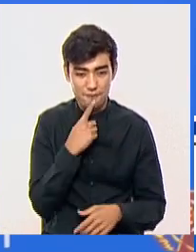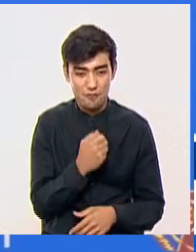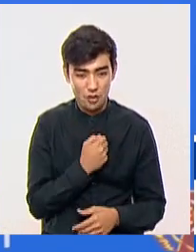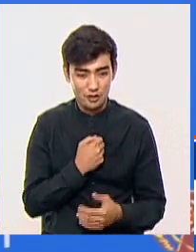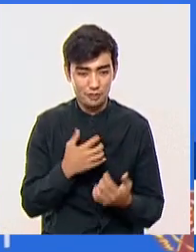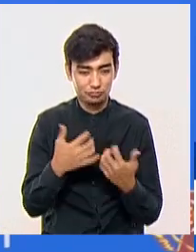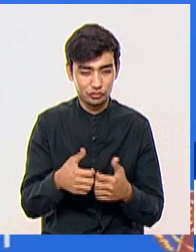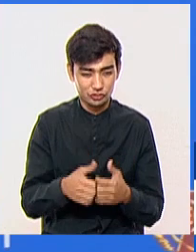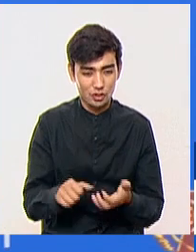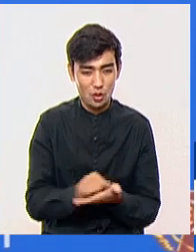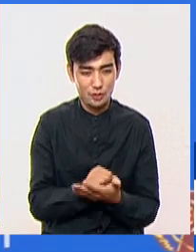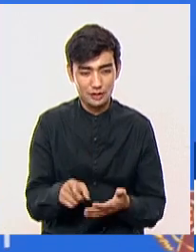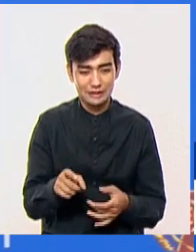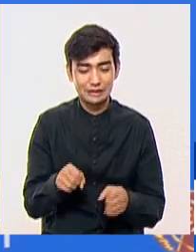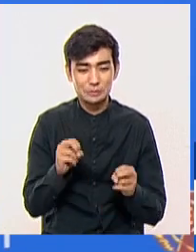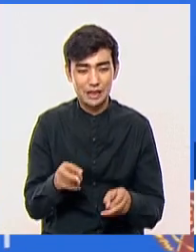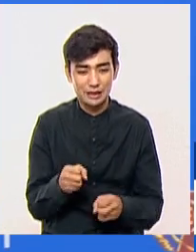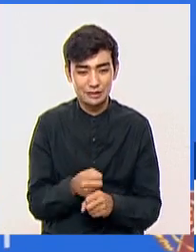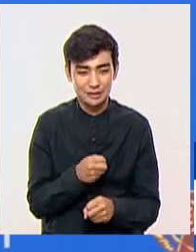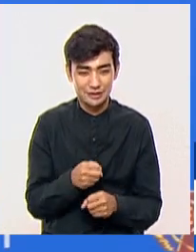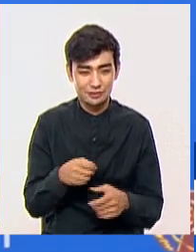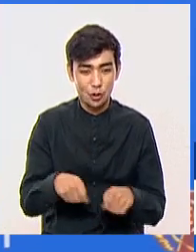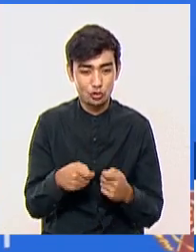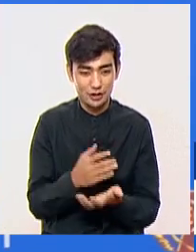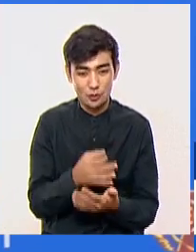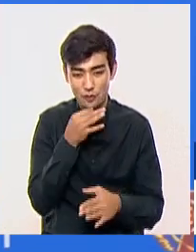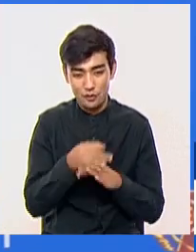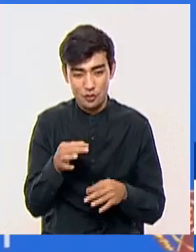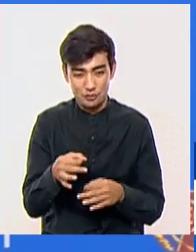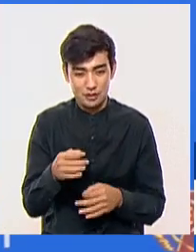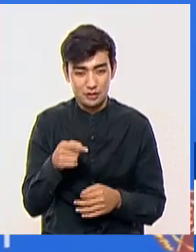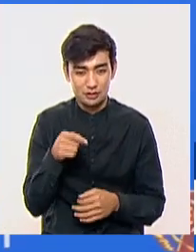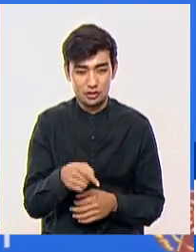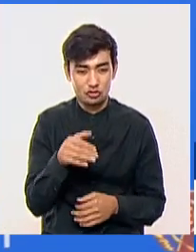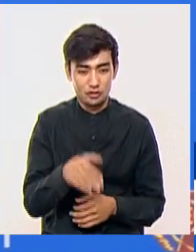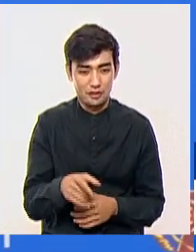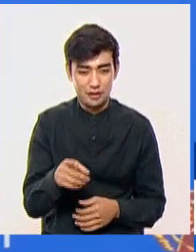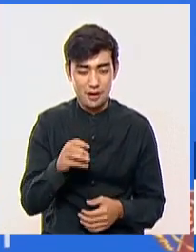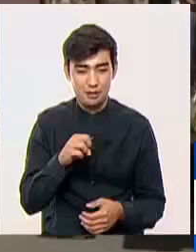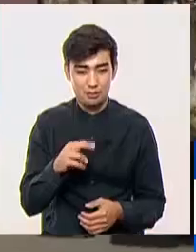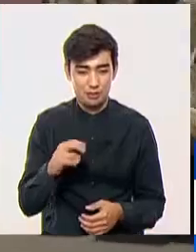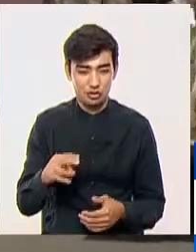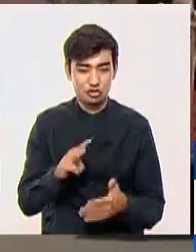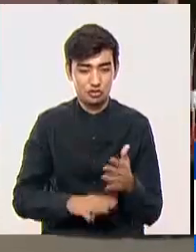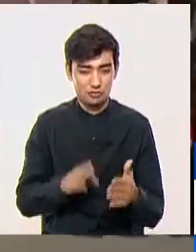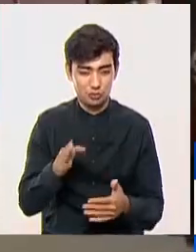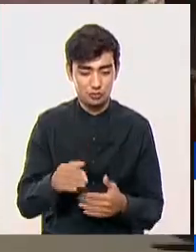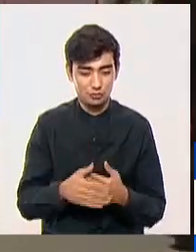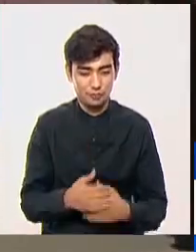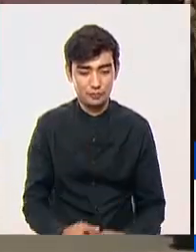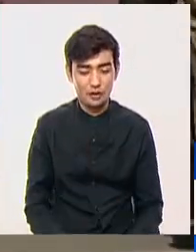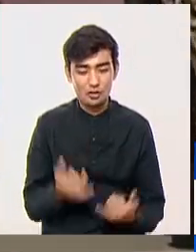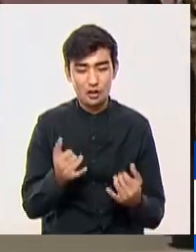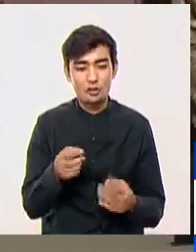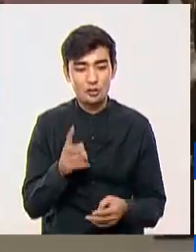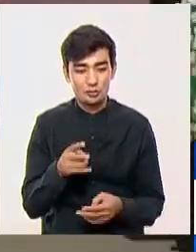есепке алу құжаттарын қасақаны білдіру немесе жоғалту бойынша шамамен 1000-нан аса адам әкімшілік жауапкершілікке тартылды. Қазір азаматтарды мерзімді